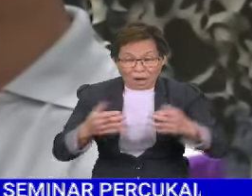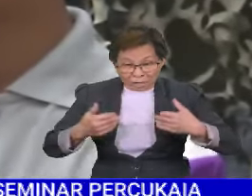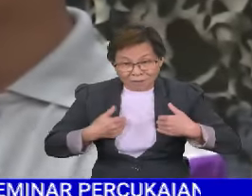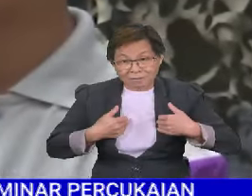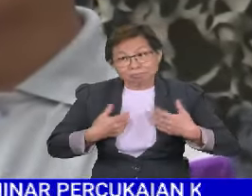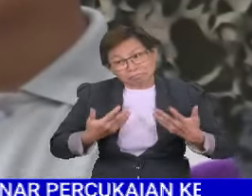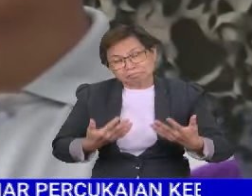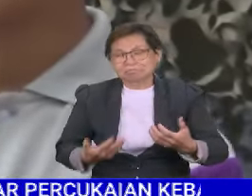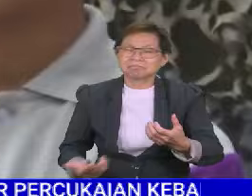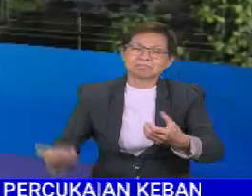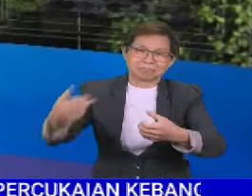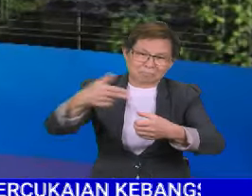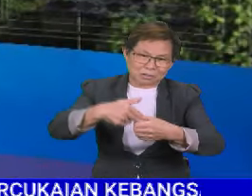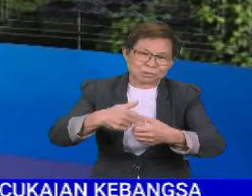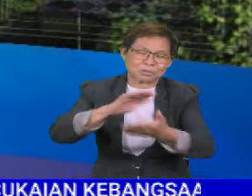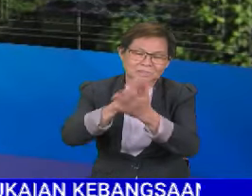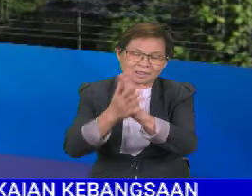adalah.